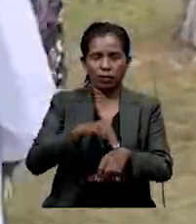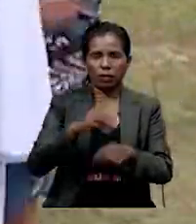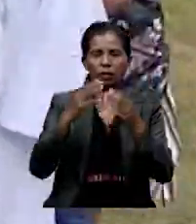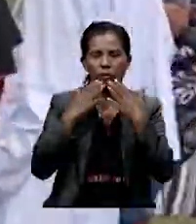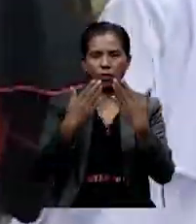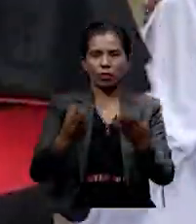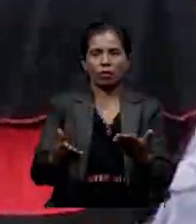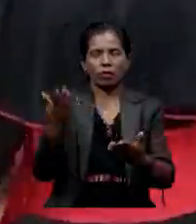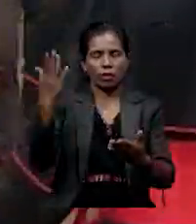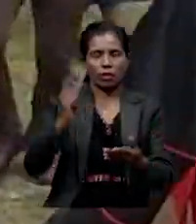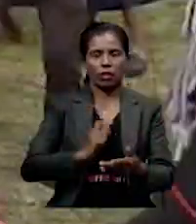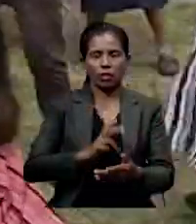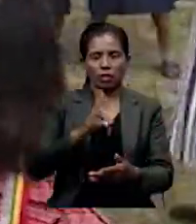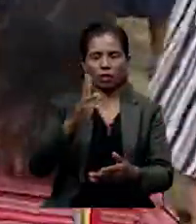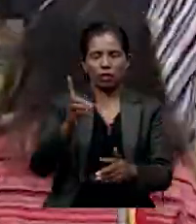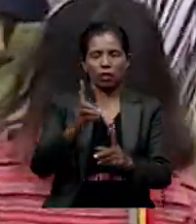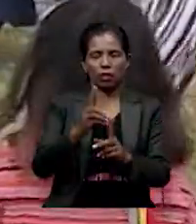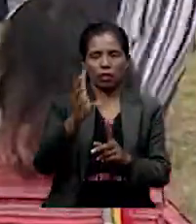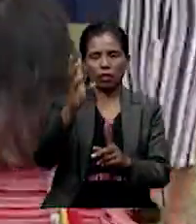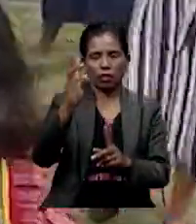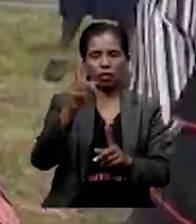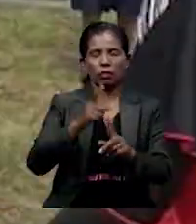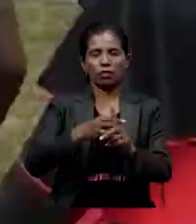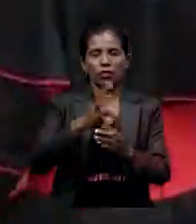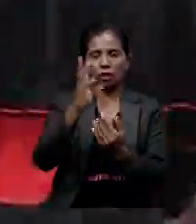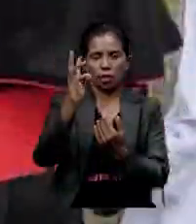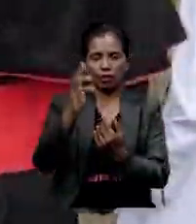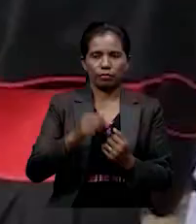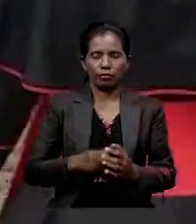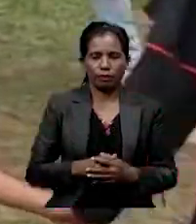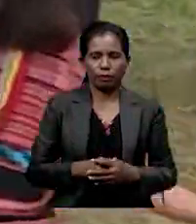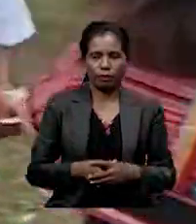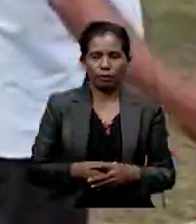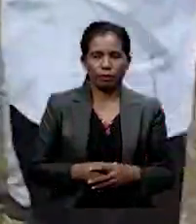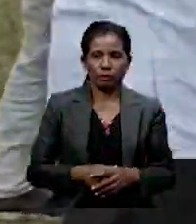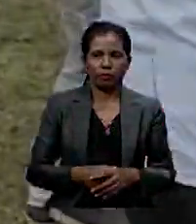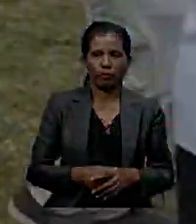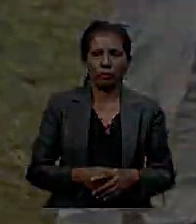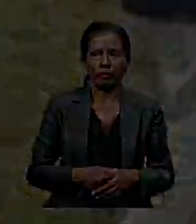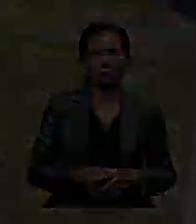realiza e atasitolo e aloran nen fulanem. Equipo cobertura, GMN.